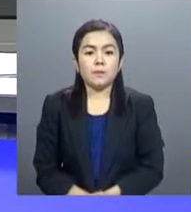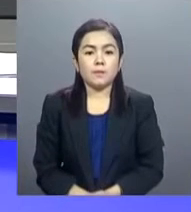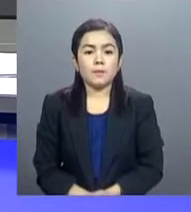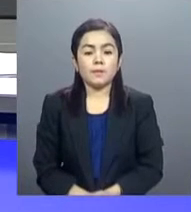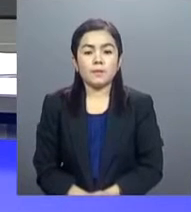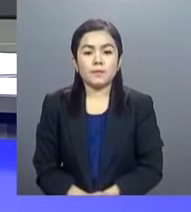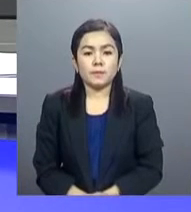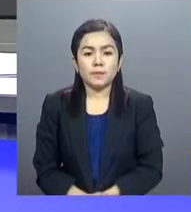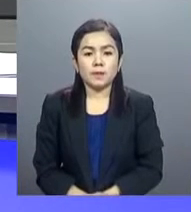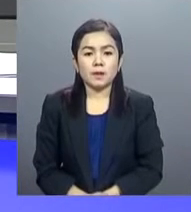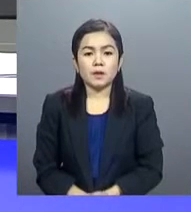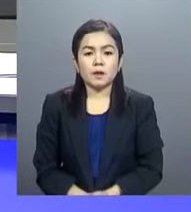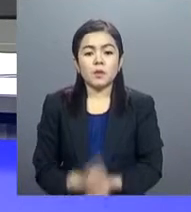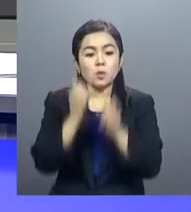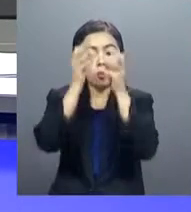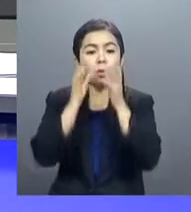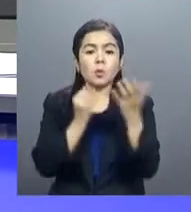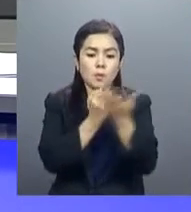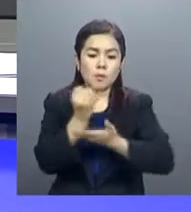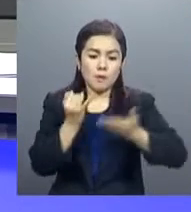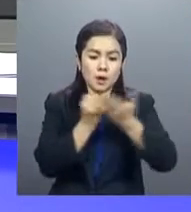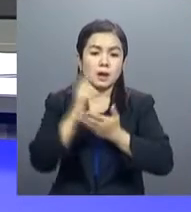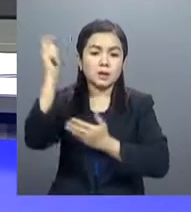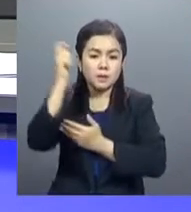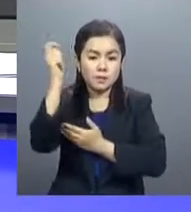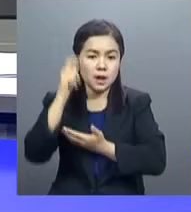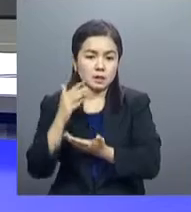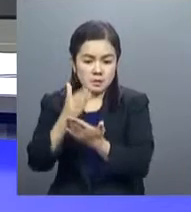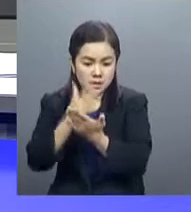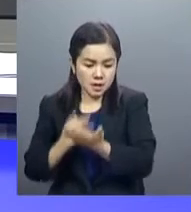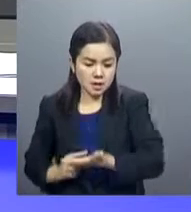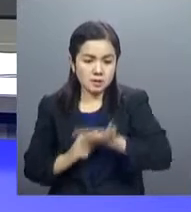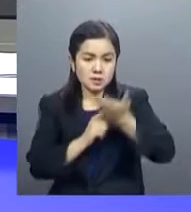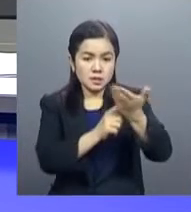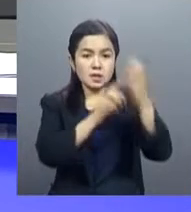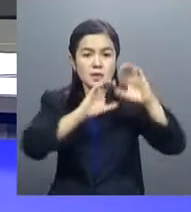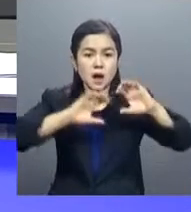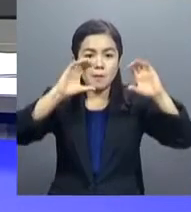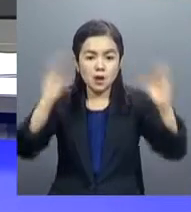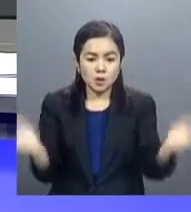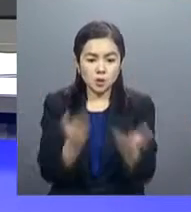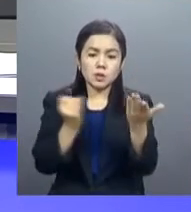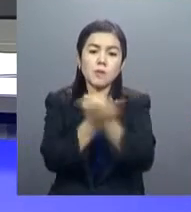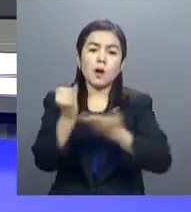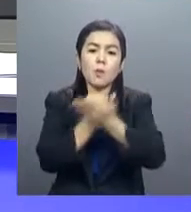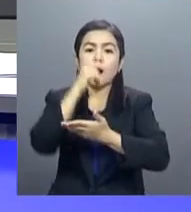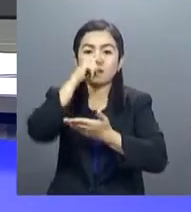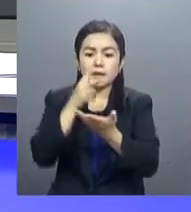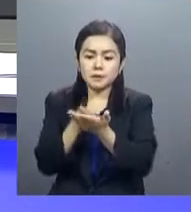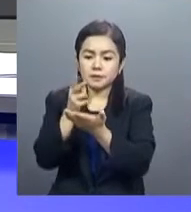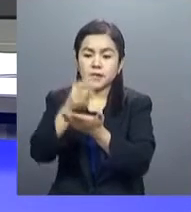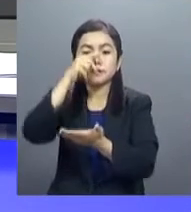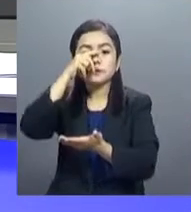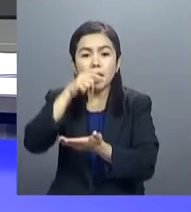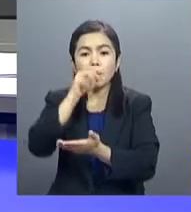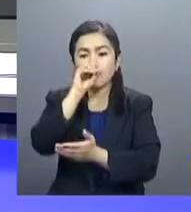อาจารย์คณะศิลปกรรมศาสตร์มหาวิทยาลัยธรรมศาสตร์เสนอให้รัฐบาลจัดตั้งศูนย์ส่งเสริมดีไซเนอร์ไทยค่ะขณะเดียวกันก็แนะนำให้ดี